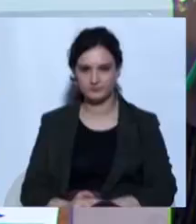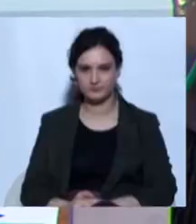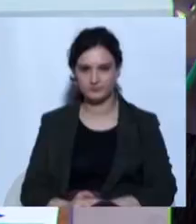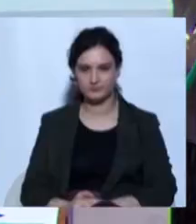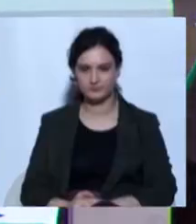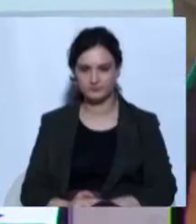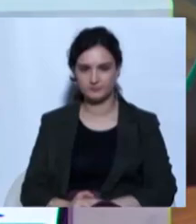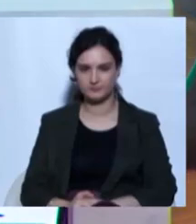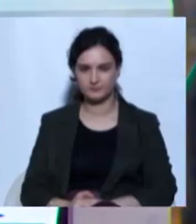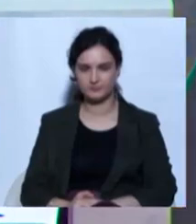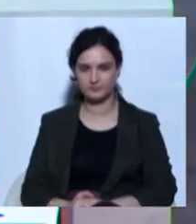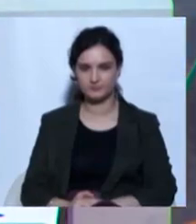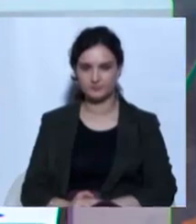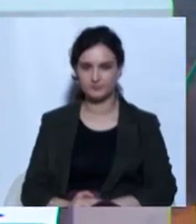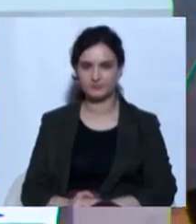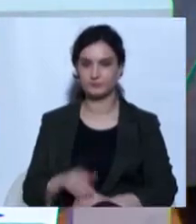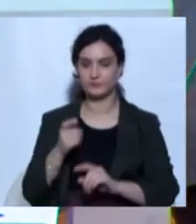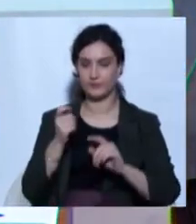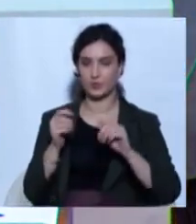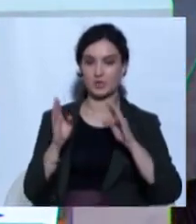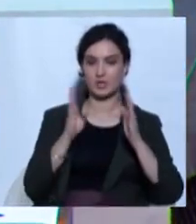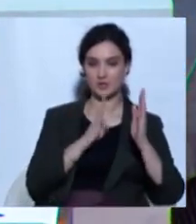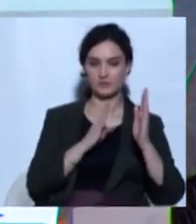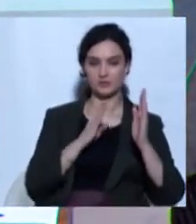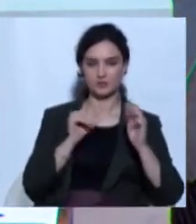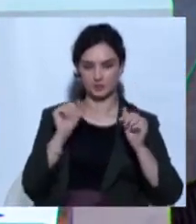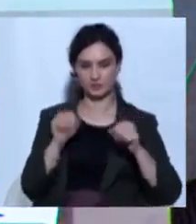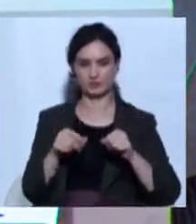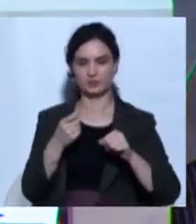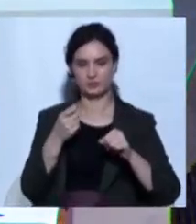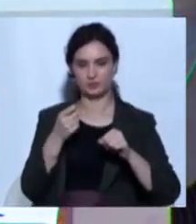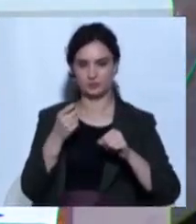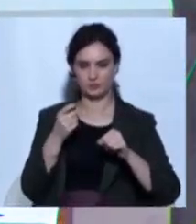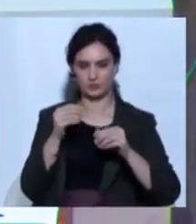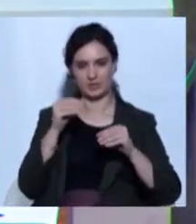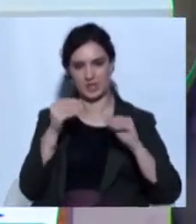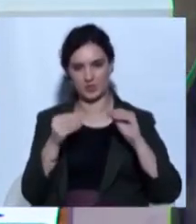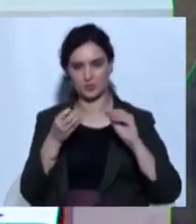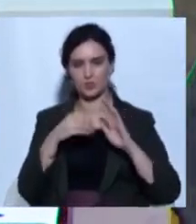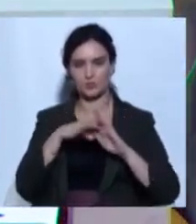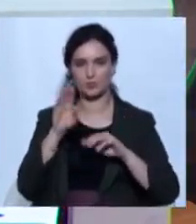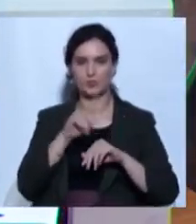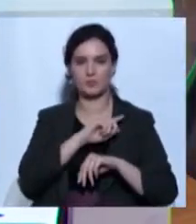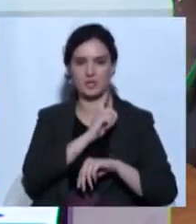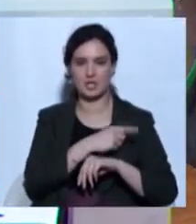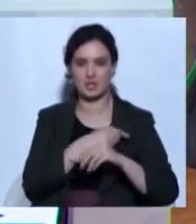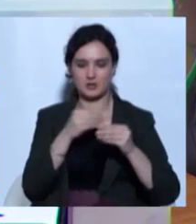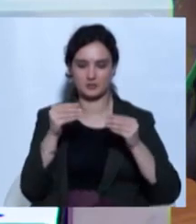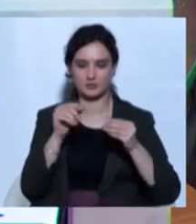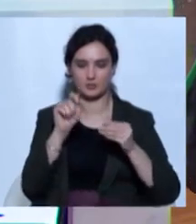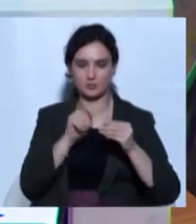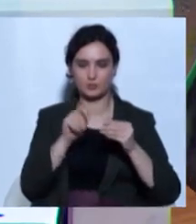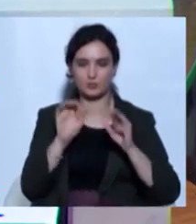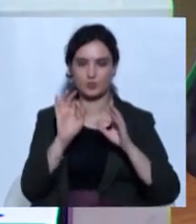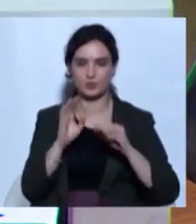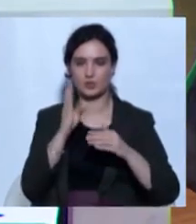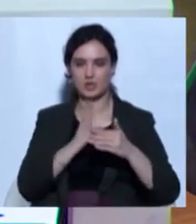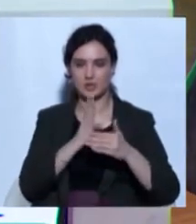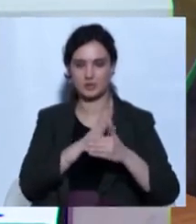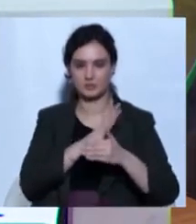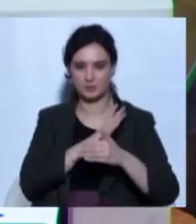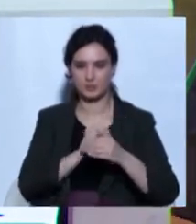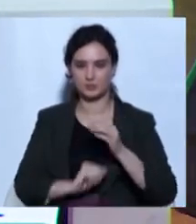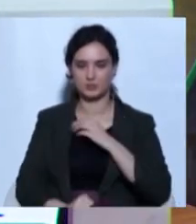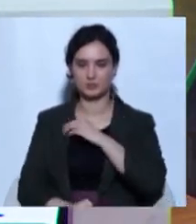აი თუ გინდათ, რომ ესე ცოტა გადავიდეს, შეგიძლიათ ეს ცოტა დახაროთ. თუ არ და უფრო მყარად დაიჭირეთ, რომ უფრო სწორი ხაზები ქონდეთ.